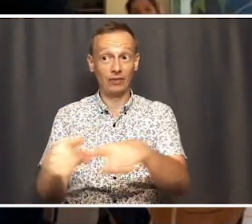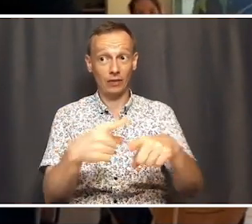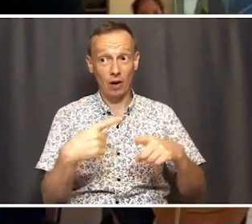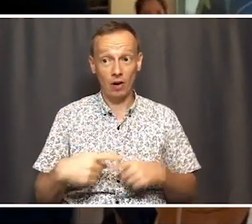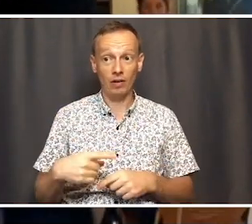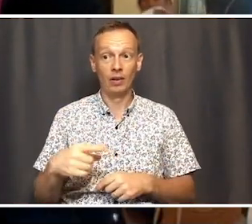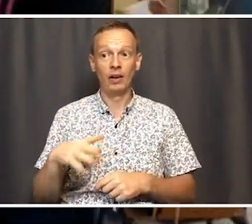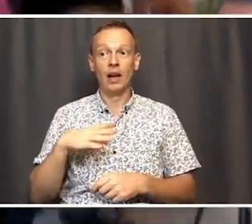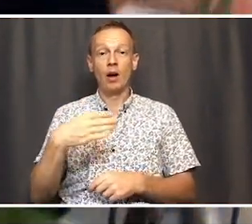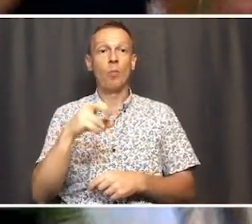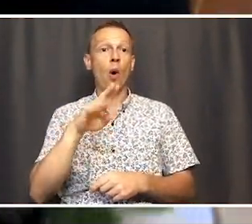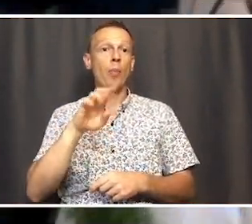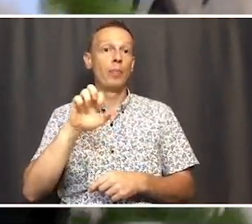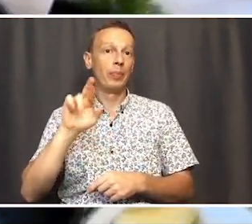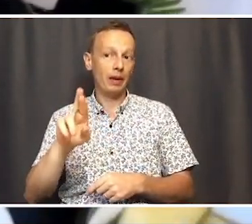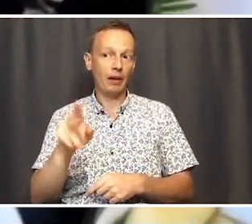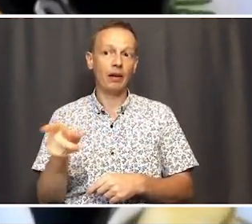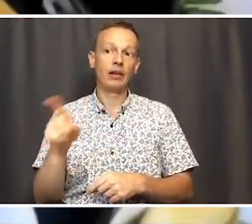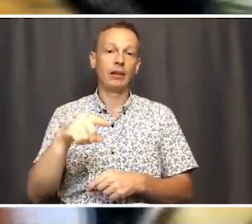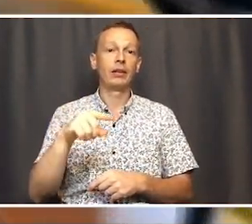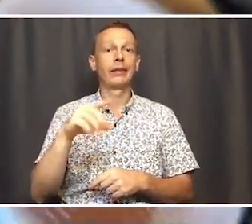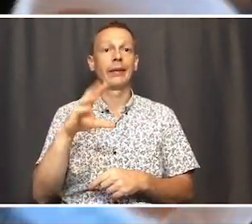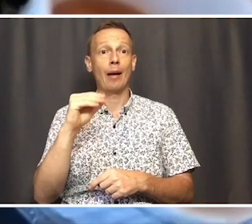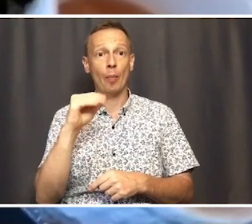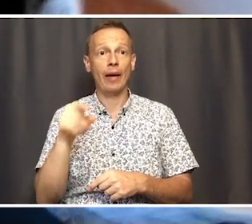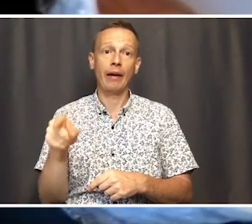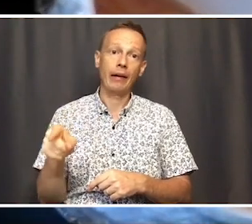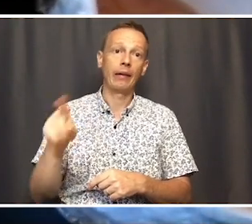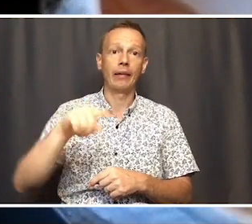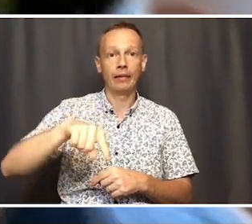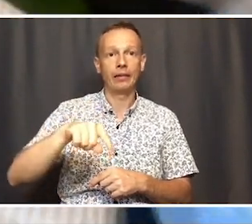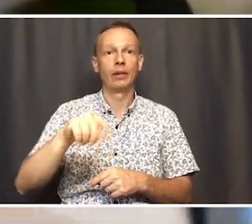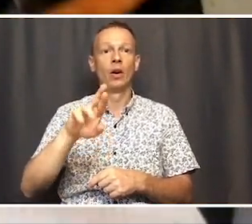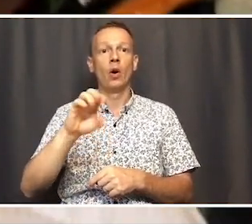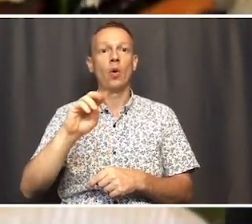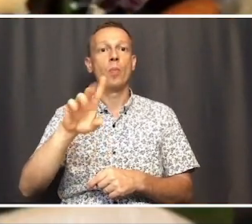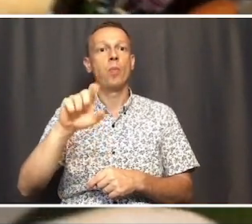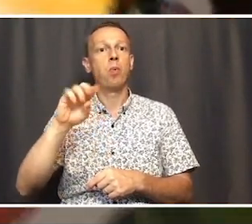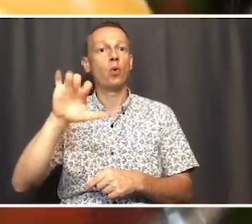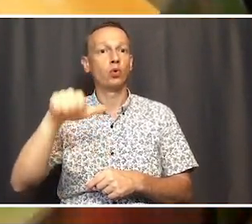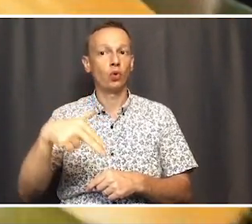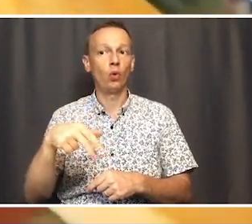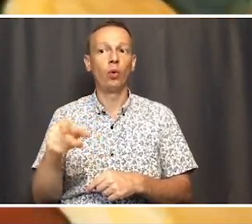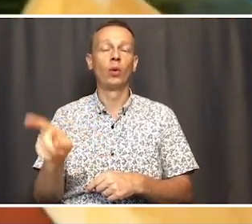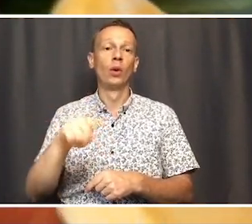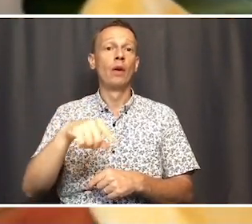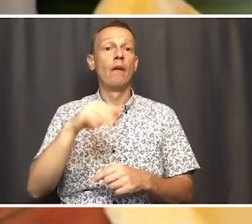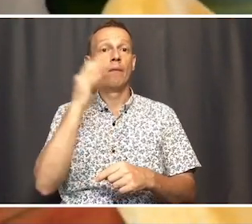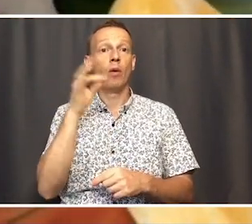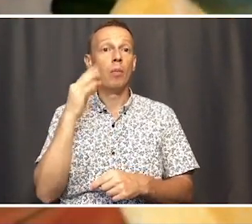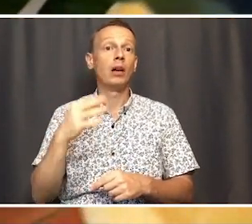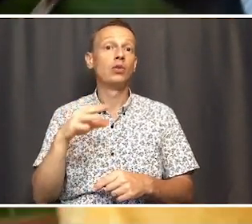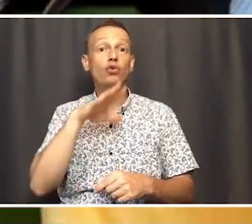fromages. Donc nous avons le morbier ici, le camembert juste ici, le reblochon, du fromage